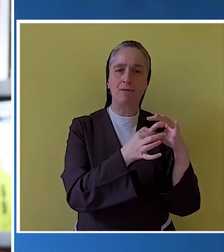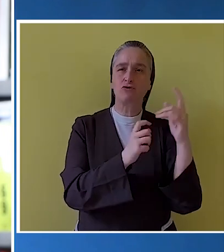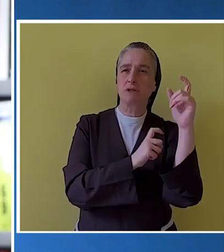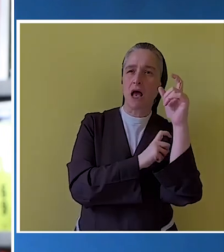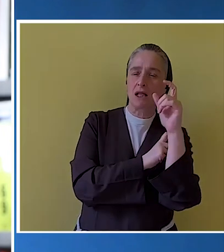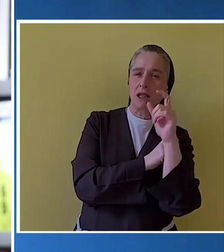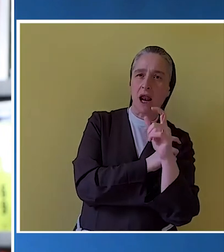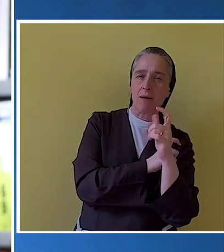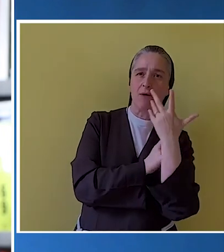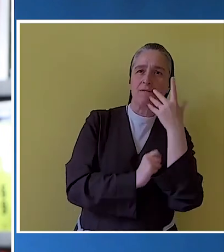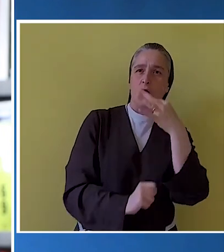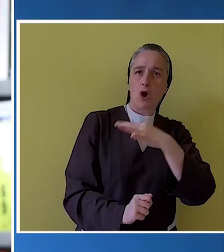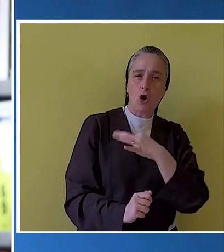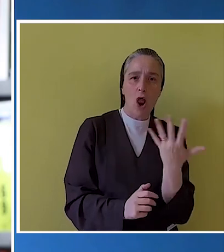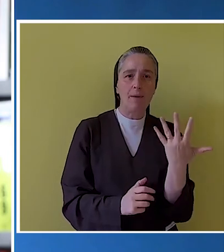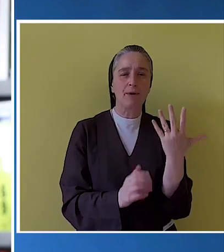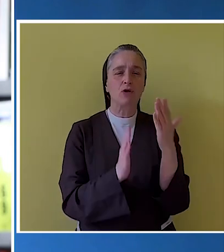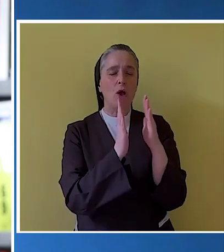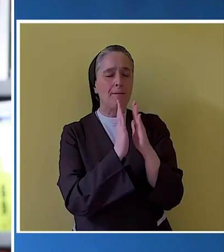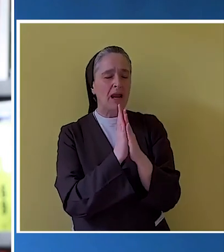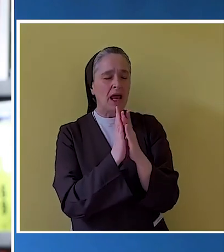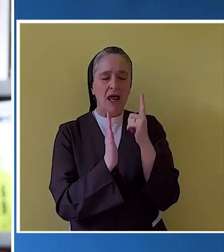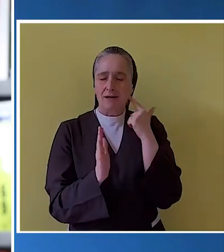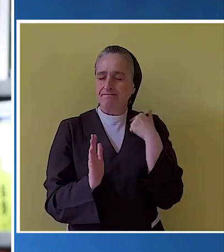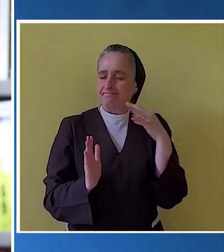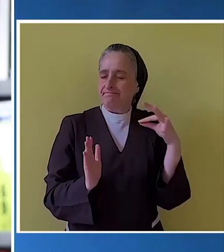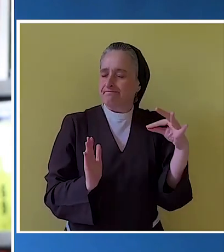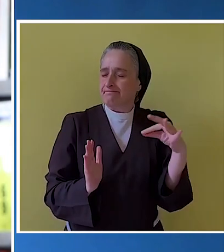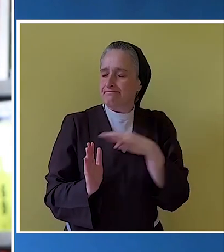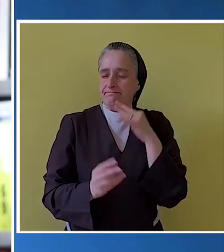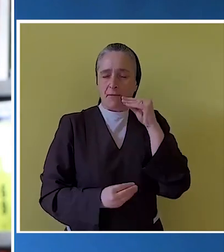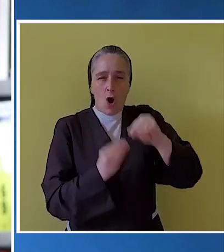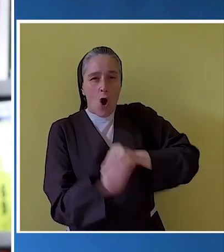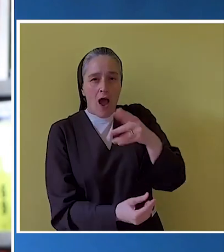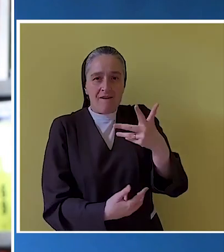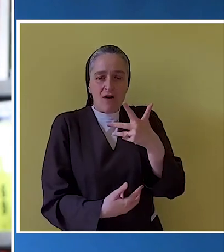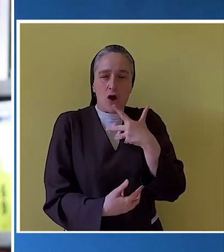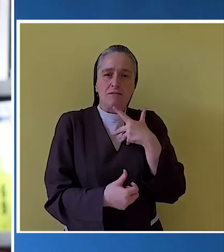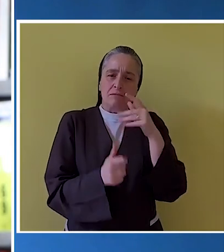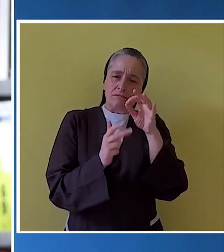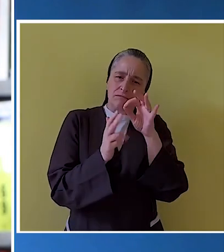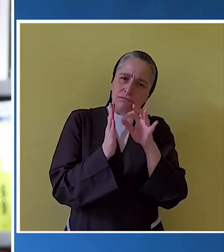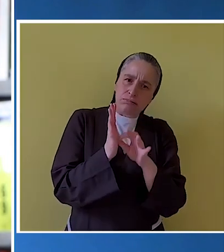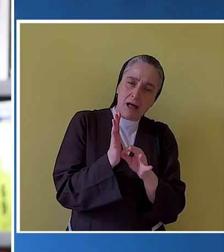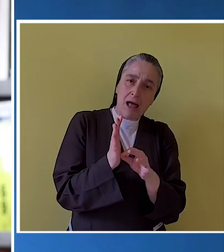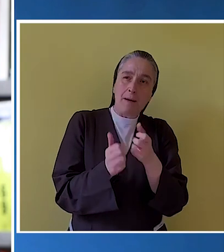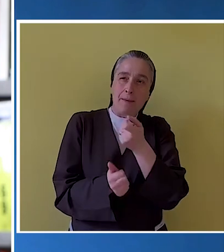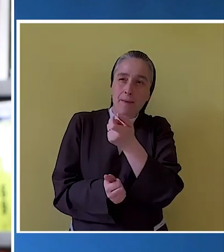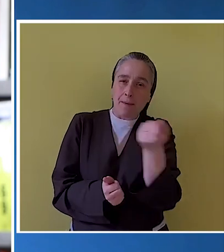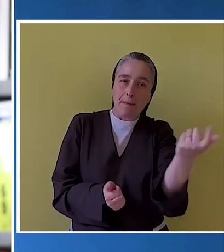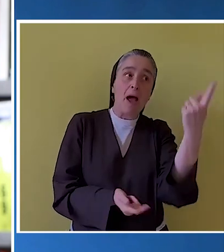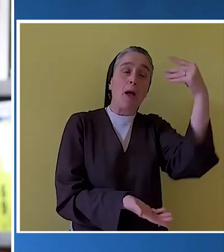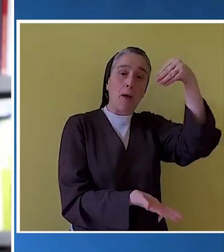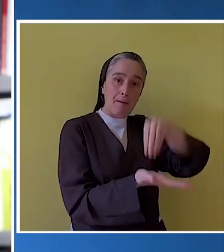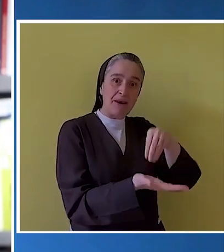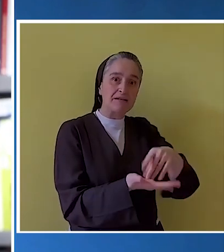particolarmente suggestivo, un momento di preghiera in cui ti senti particolarmente coinvolto. Sono solo dei dettagli, certo, ma proprio perché ti attraggono, ti fanno intuire